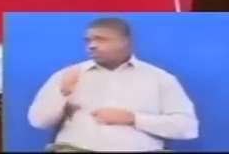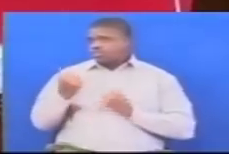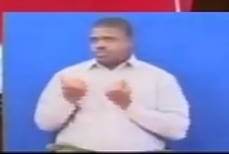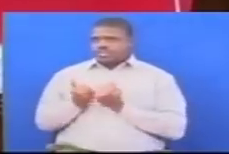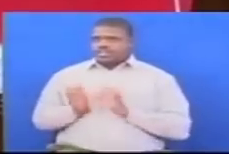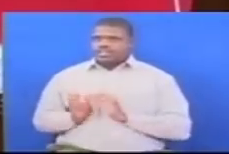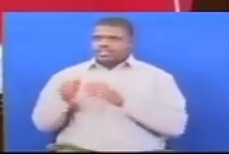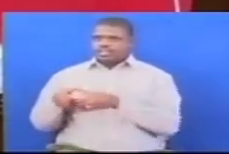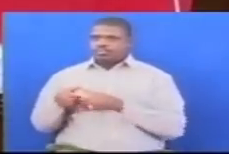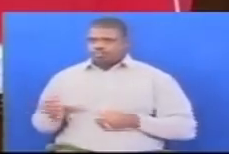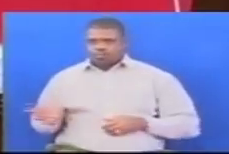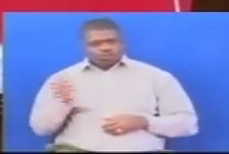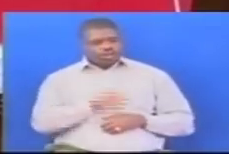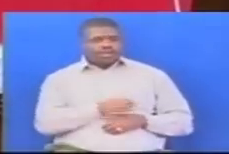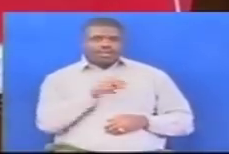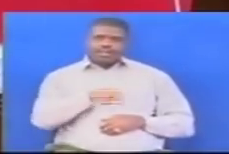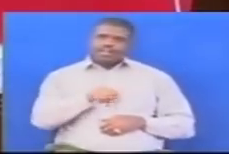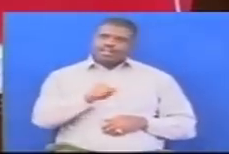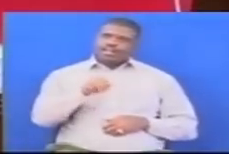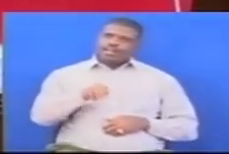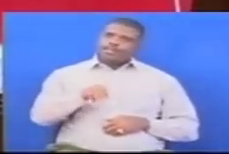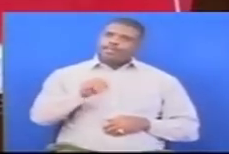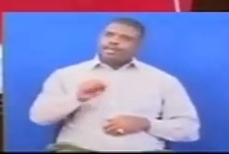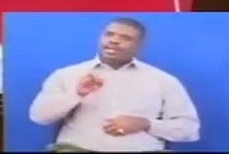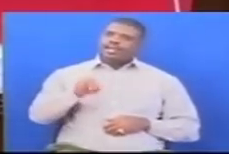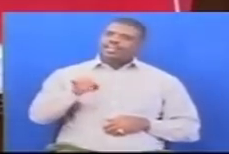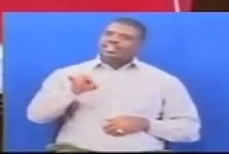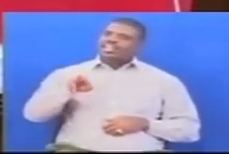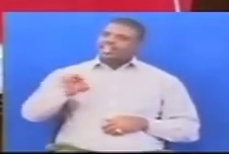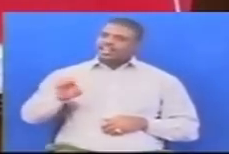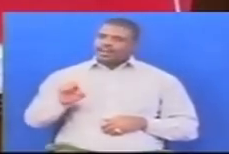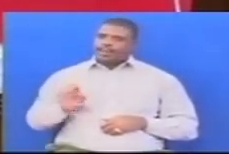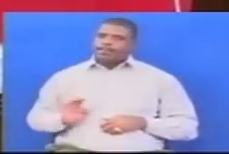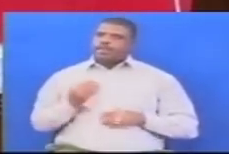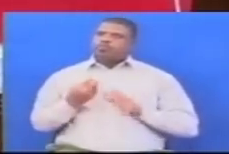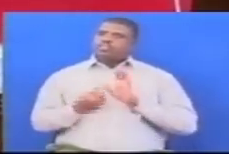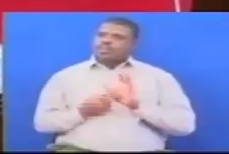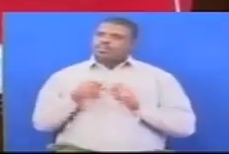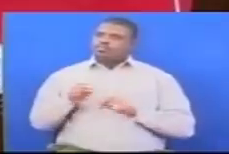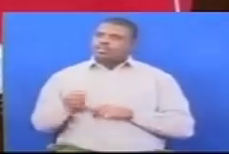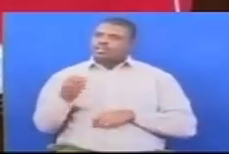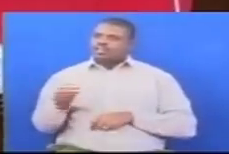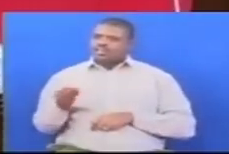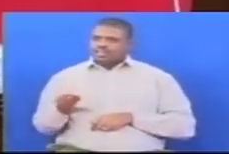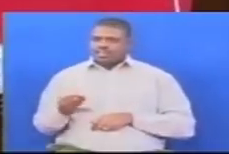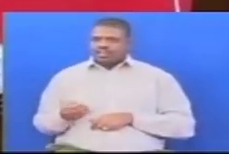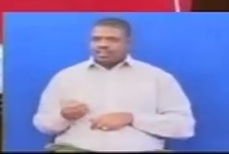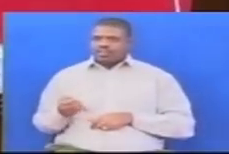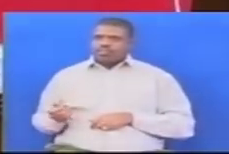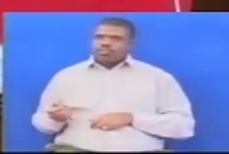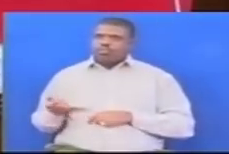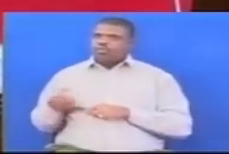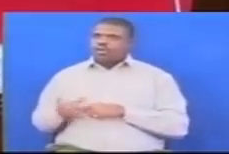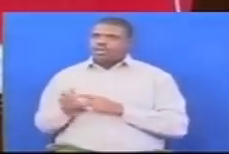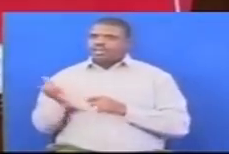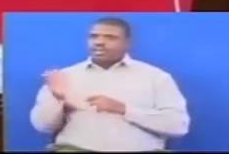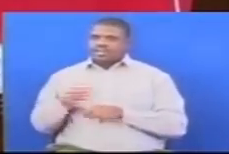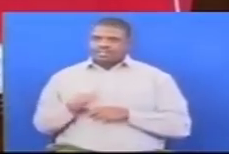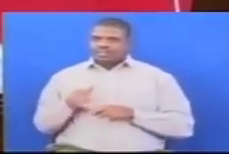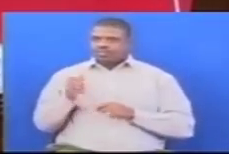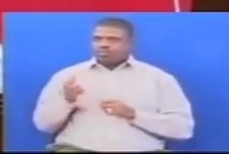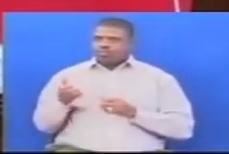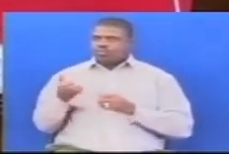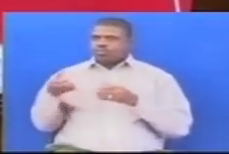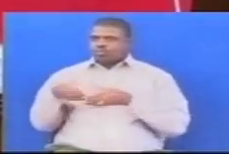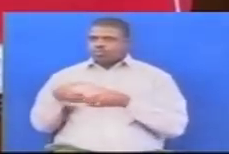Wakaja na Manyere supaka Kirando. Ulikuwa mradi wa bilioni 7.4. baada ya kuweta wakandarasi wapya na watu watume